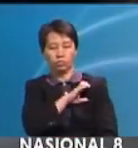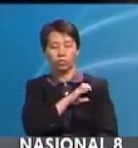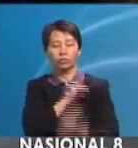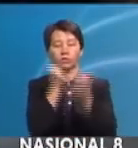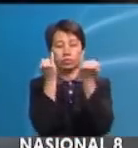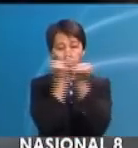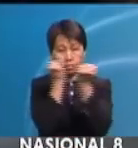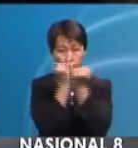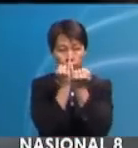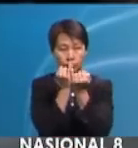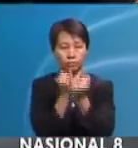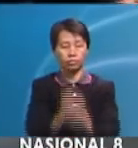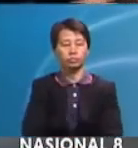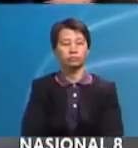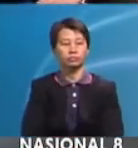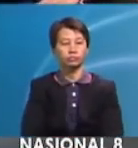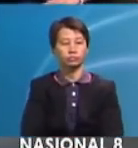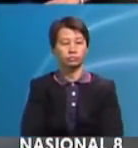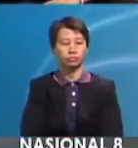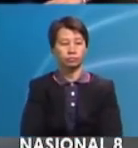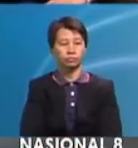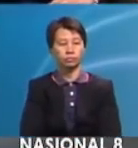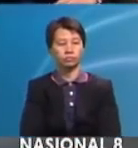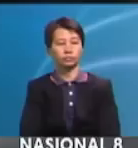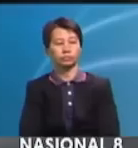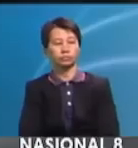superintenden Ismail Che